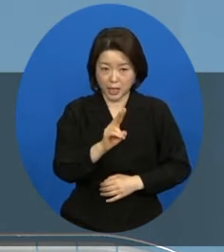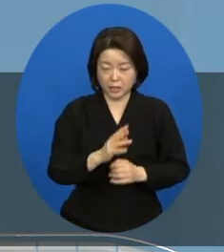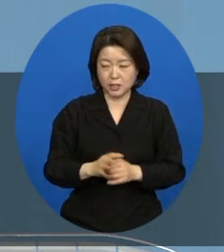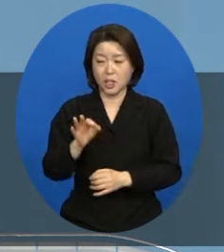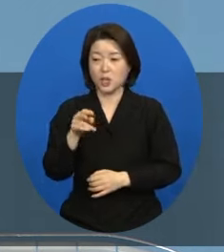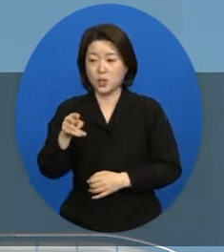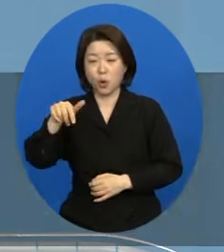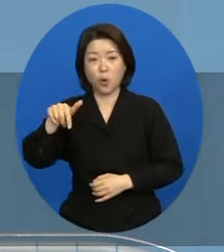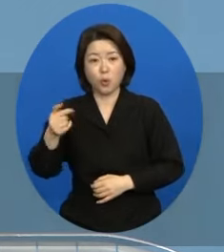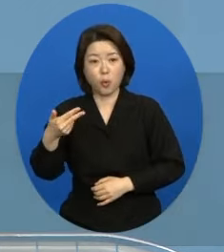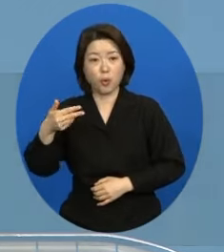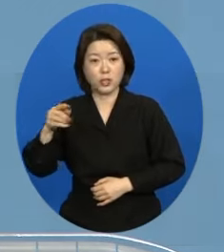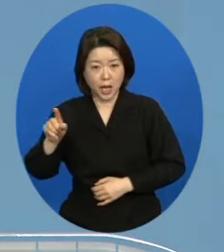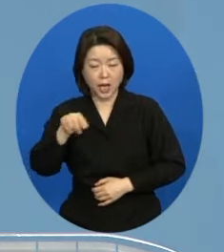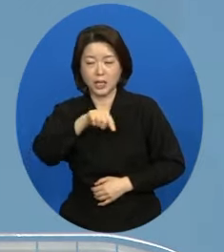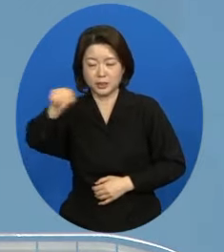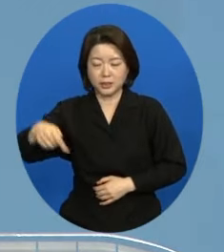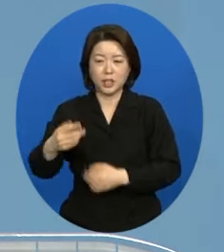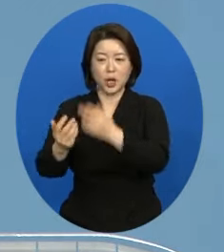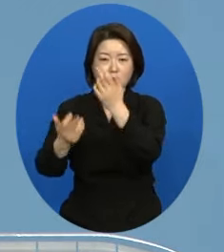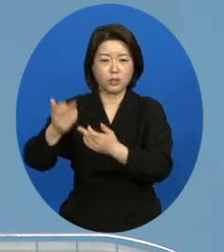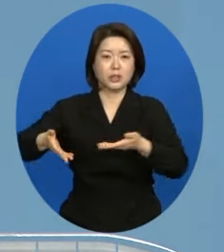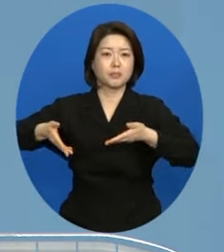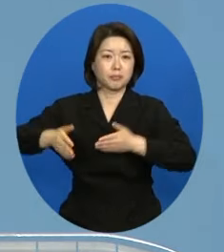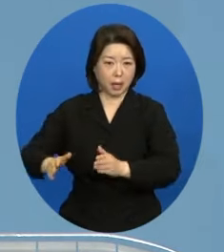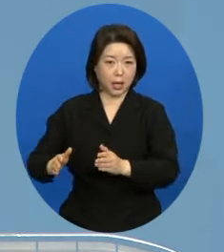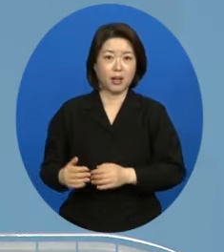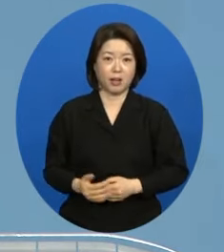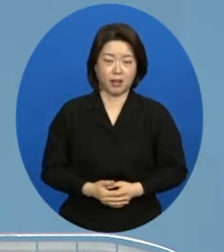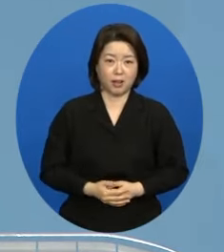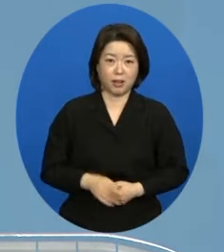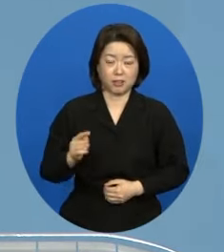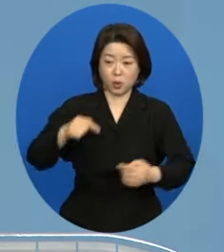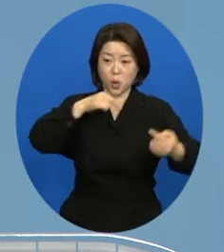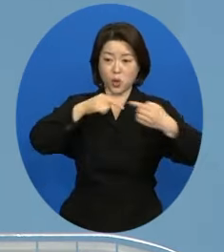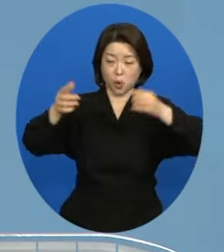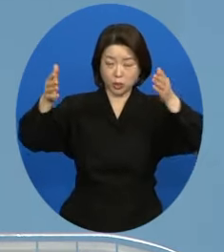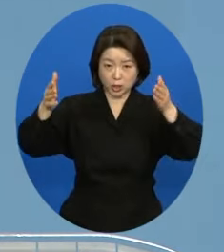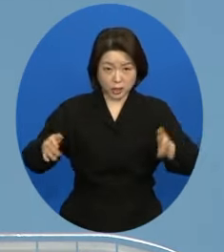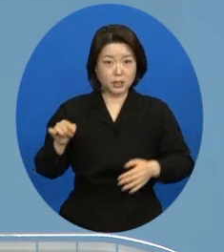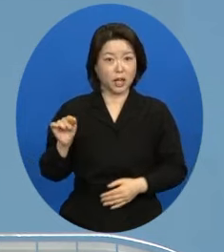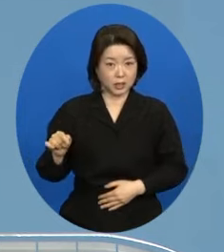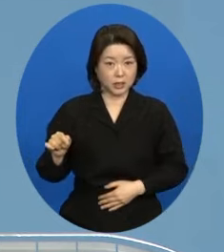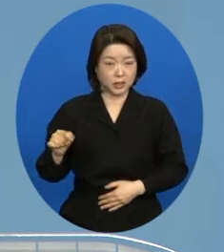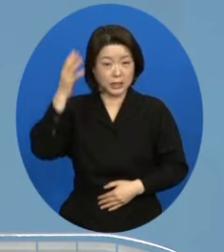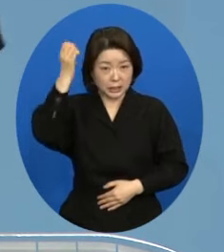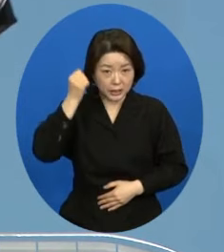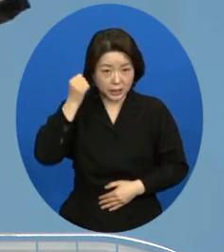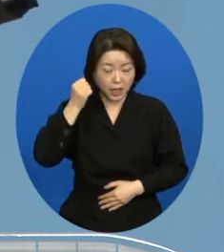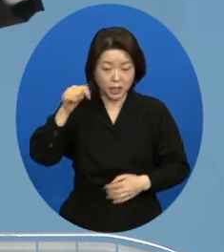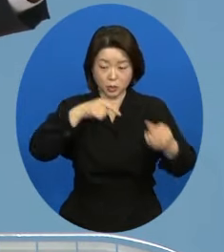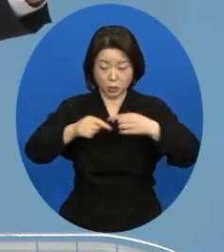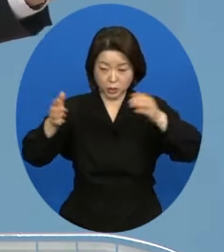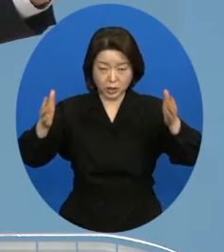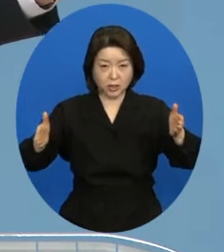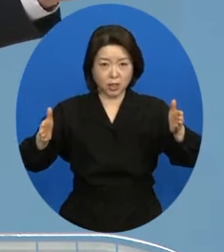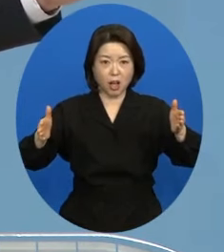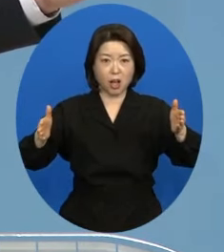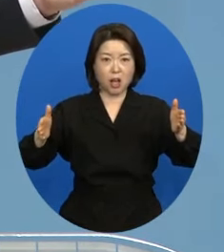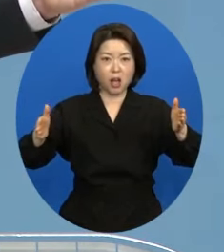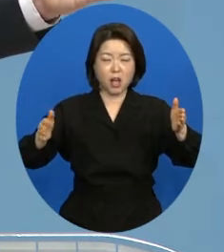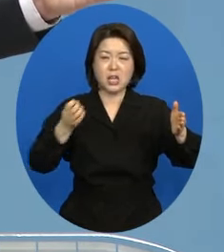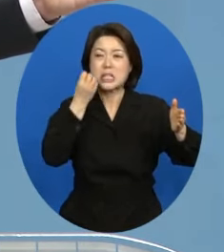나와요 유다의 제 19대 왕입니다 통치 기간이 무려 여러분 기억하십시오 통치 기간이